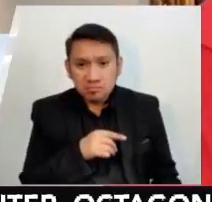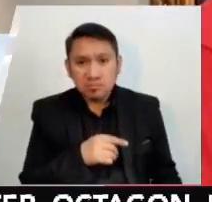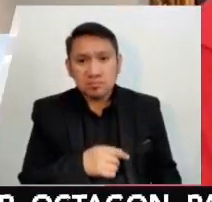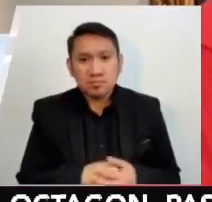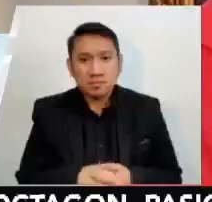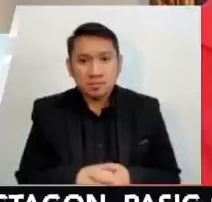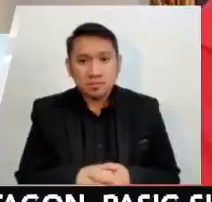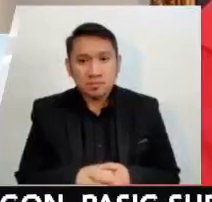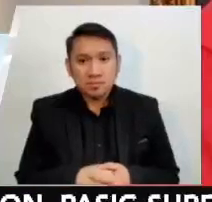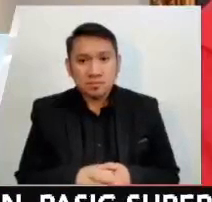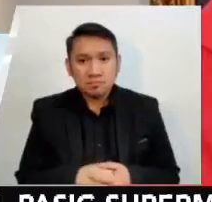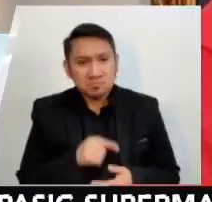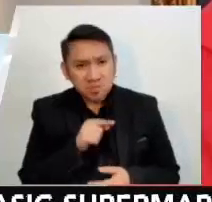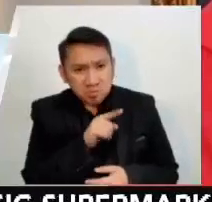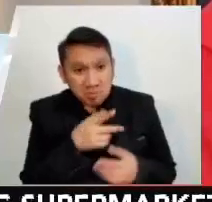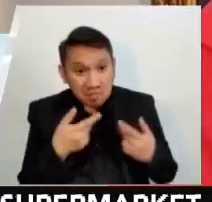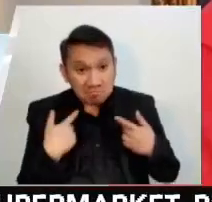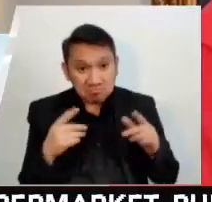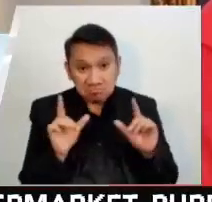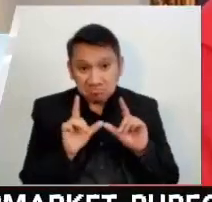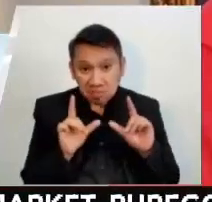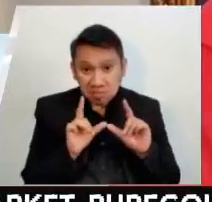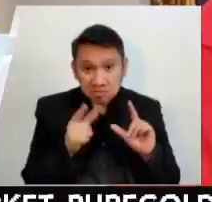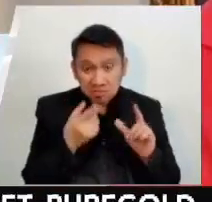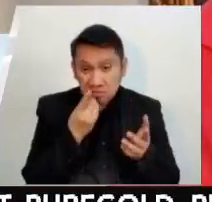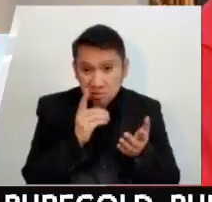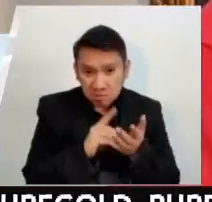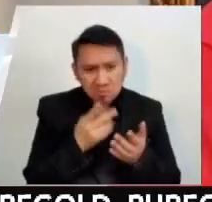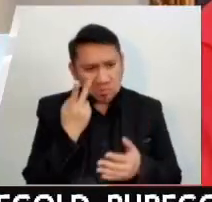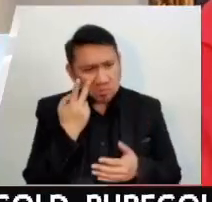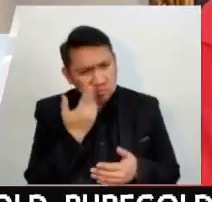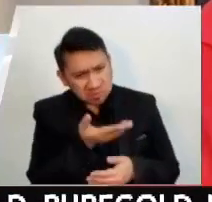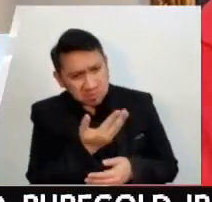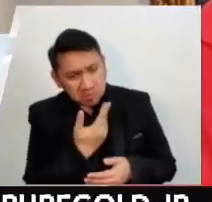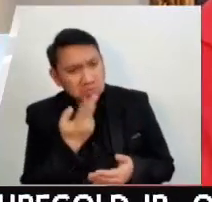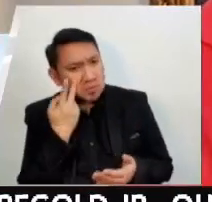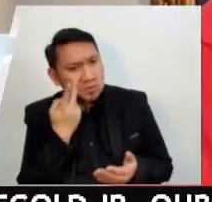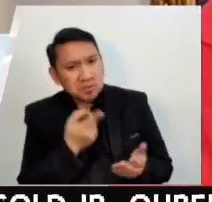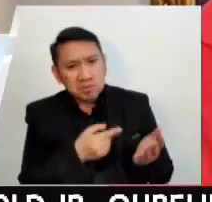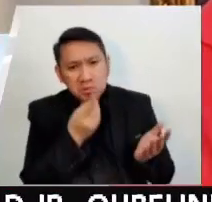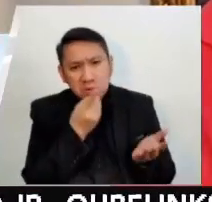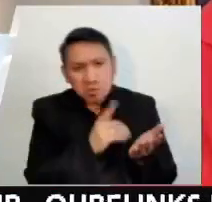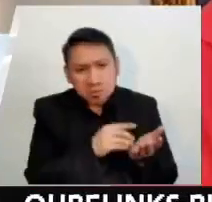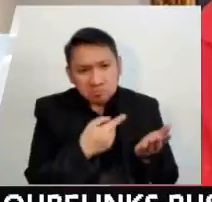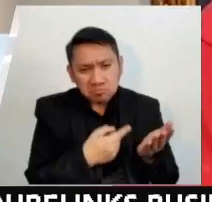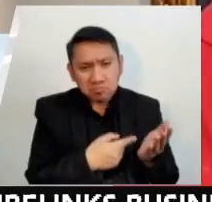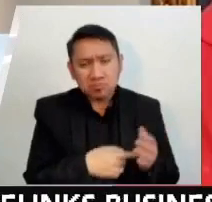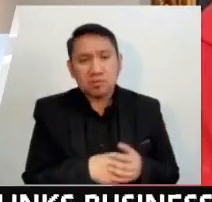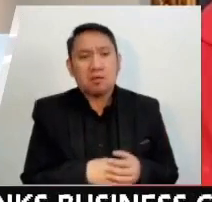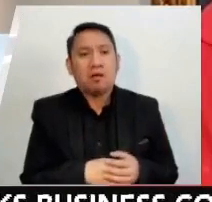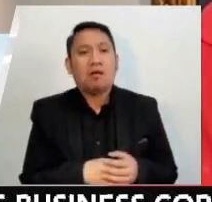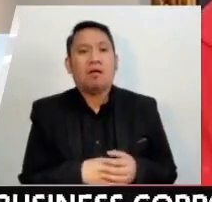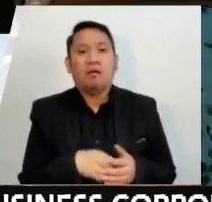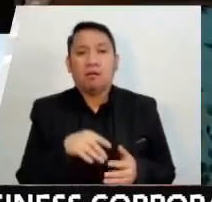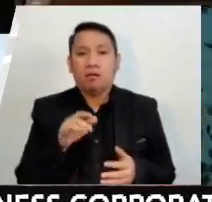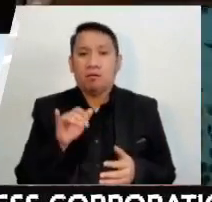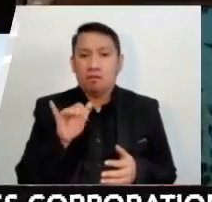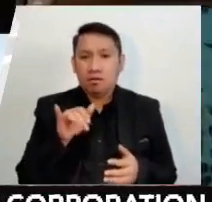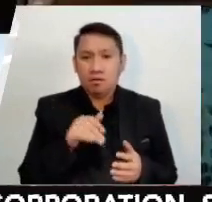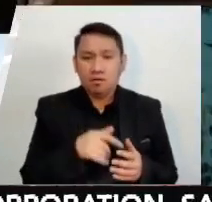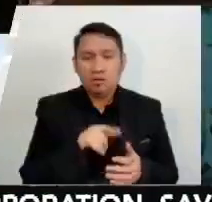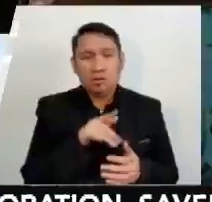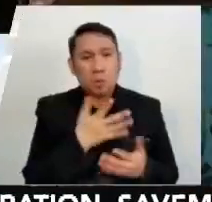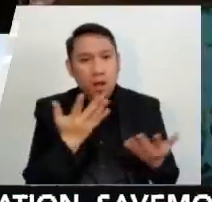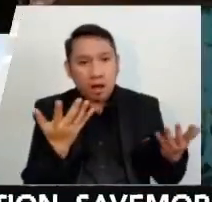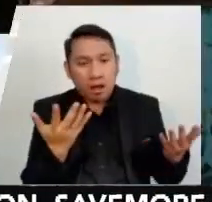merong lisensya yan na baril mo, mga dokumento, patingin nga, na binibinta. Yun, dahil nga, inuuli na siya. Depensa